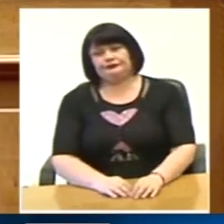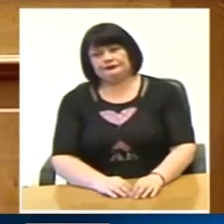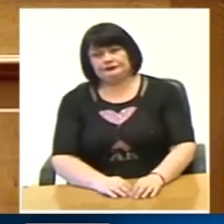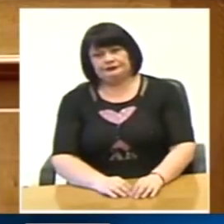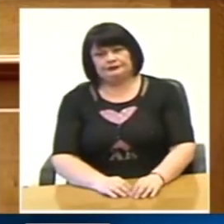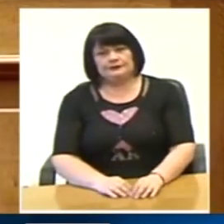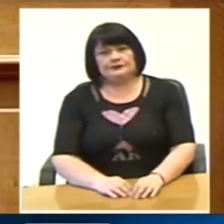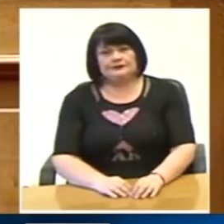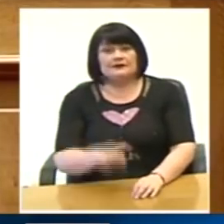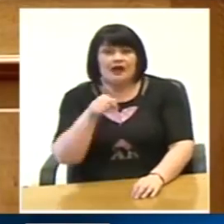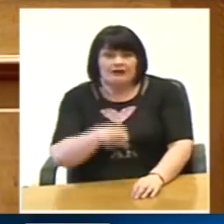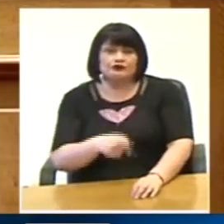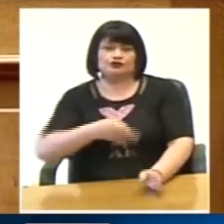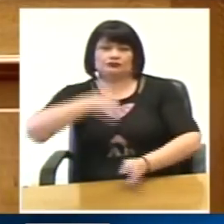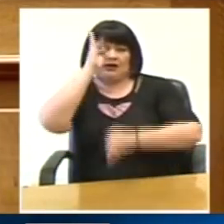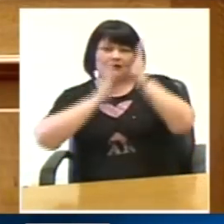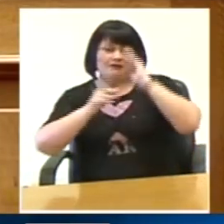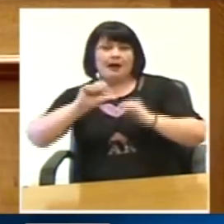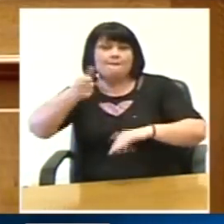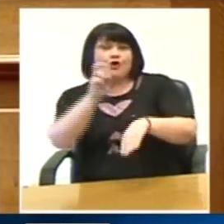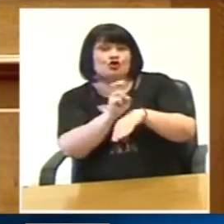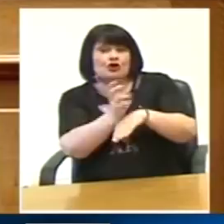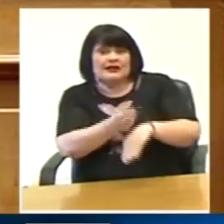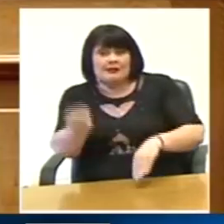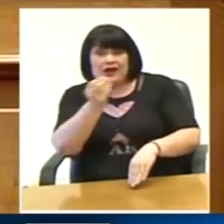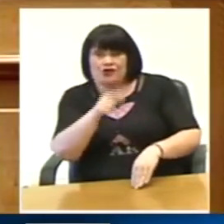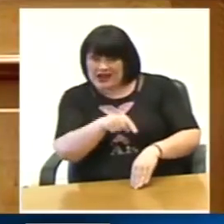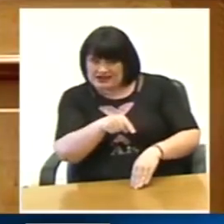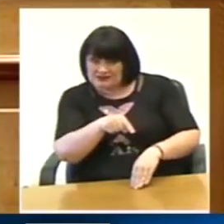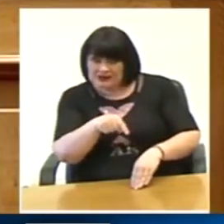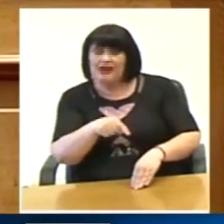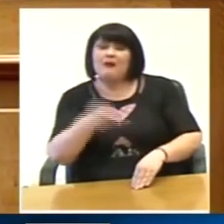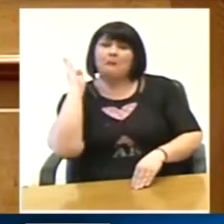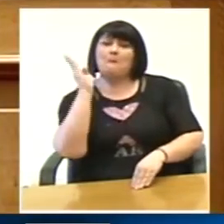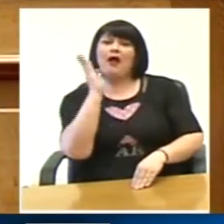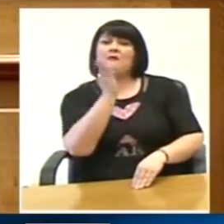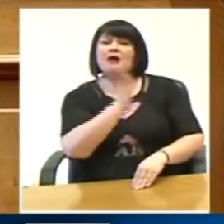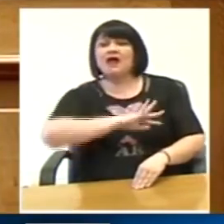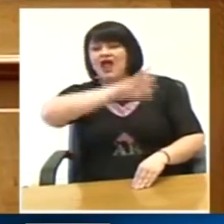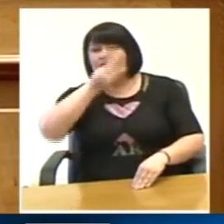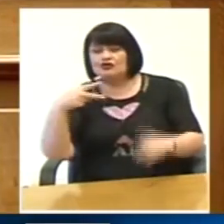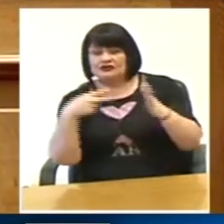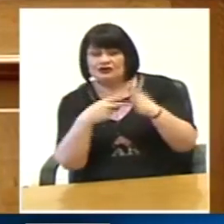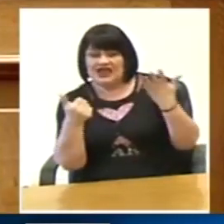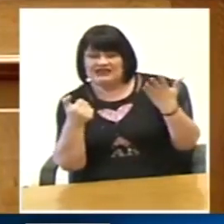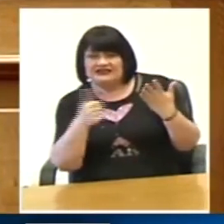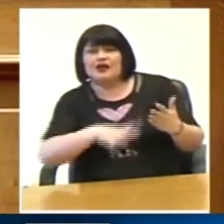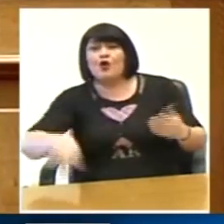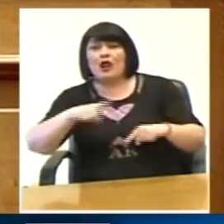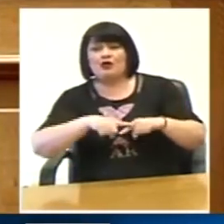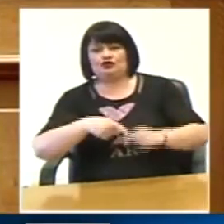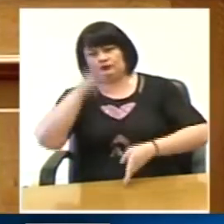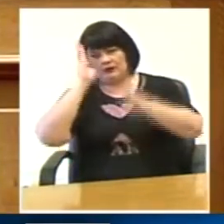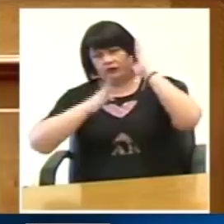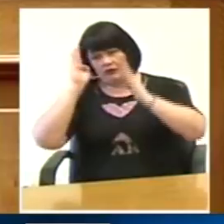Γιατί αυτός πληρώνει τα ματωβαμένα πρωτογενή πλεονάσματα και θα συνεχίζει να τα πληρώνει μέχρι το 2060. Για ποιο λόγο? Για